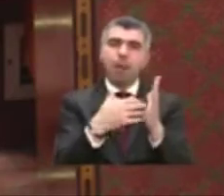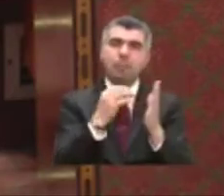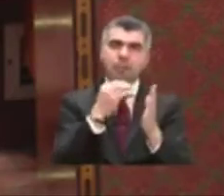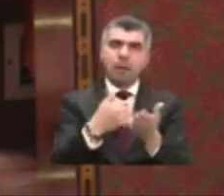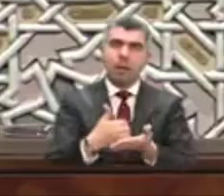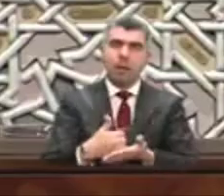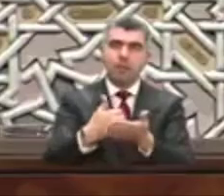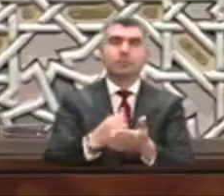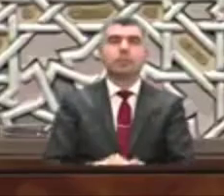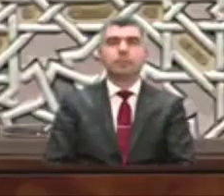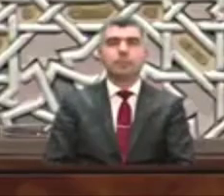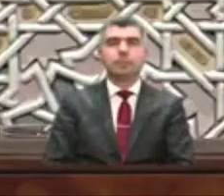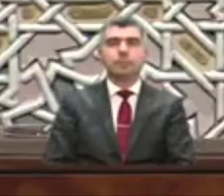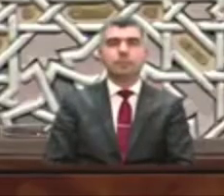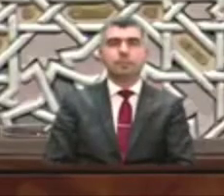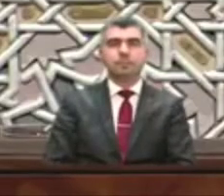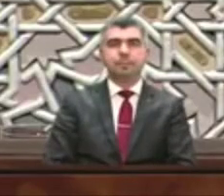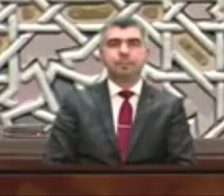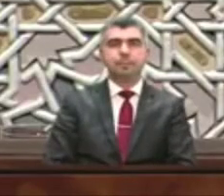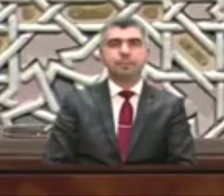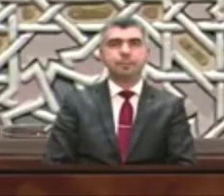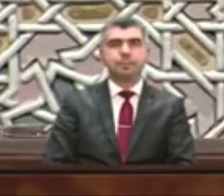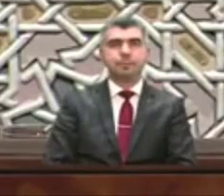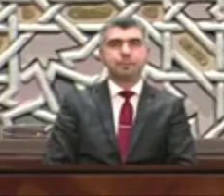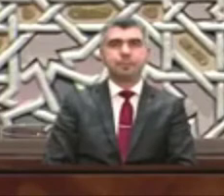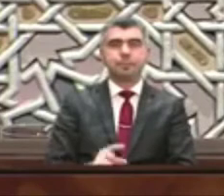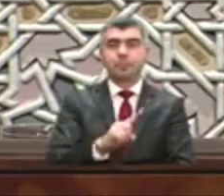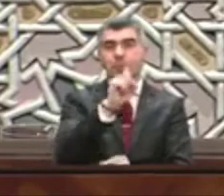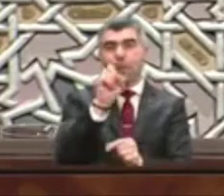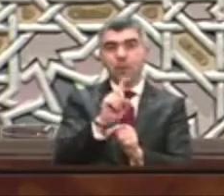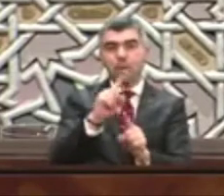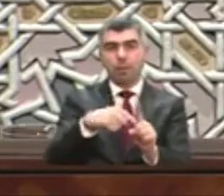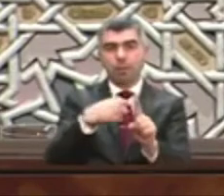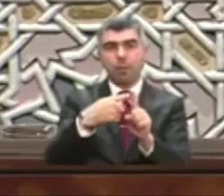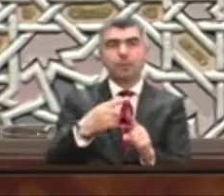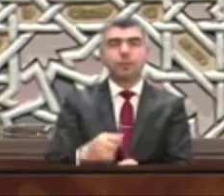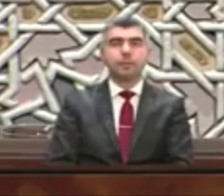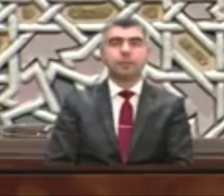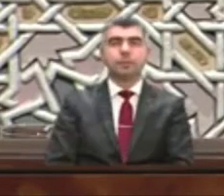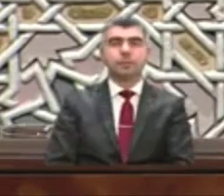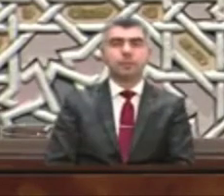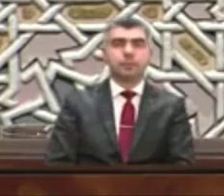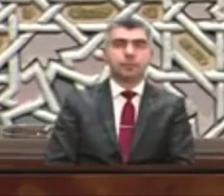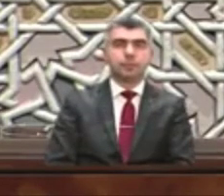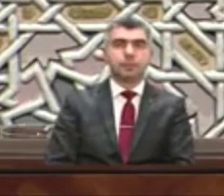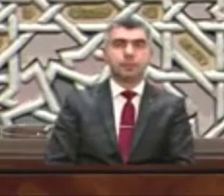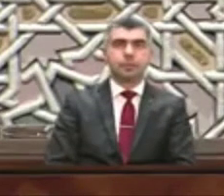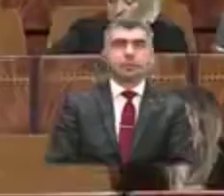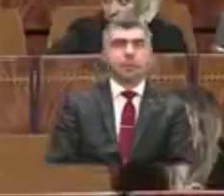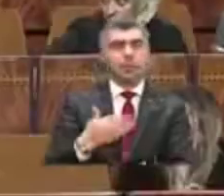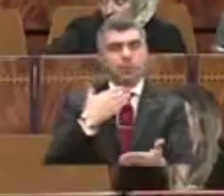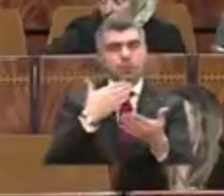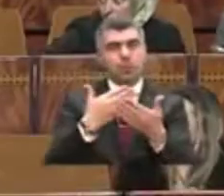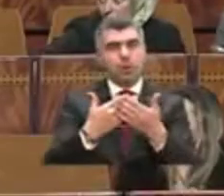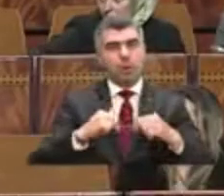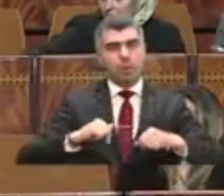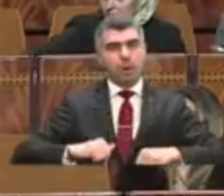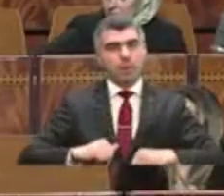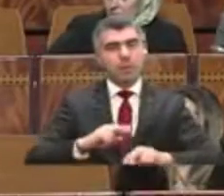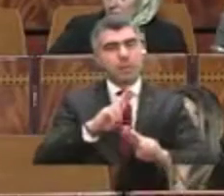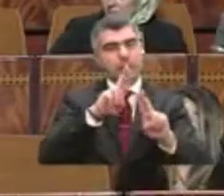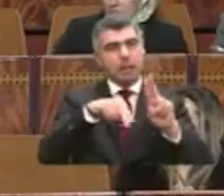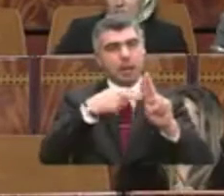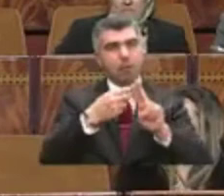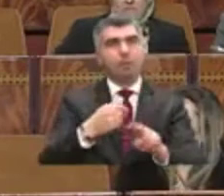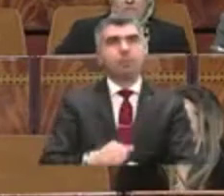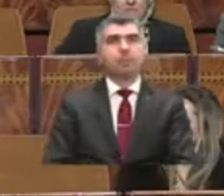وشكرا. شكرا السيد الوزير المحترم. تعقيب لكم السيد النائب المحترم، تفضلوا. شكرا سيد الوزير على جوابكم،